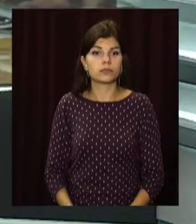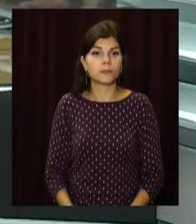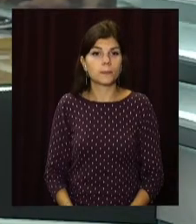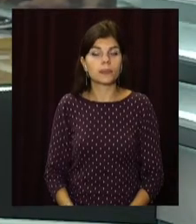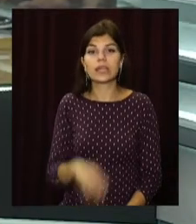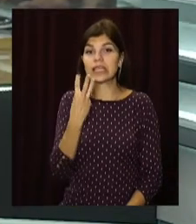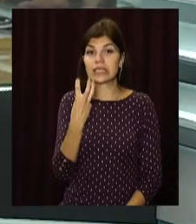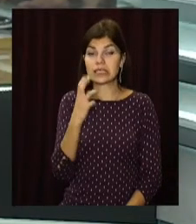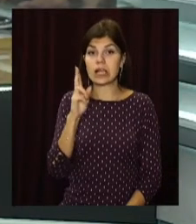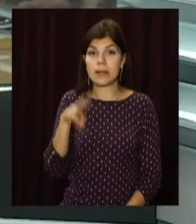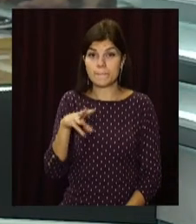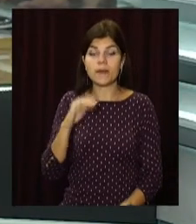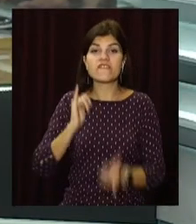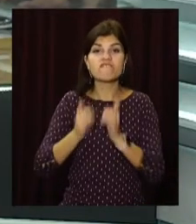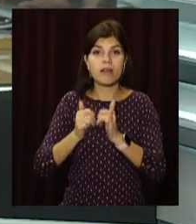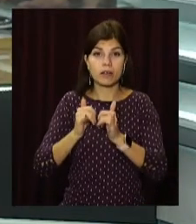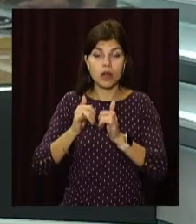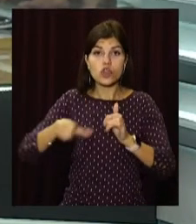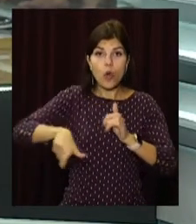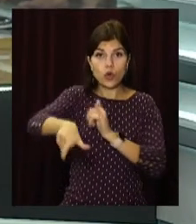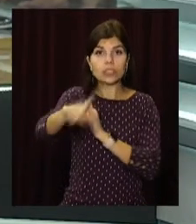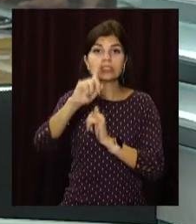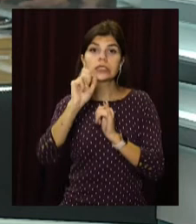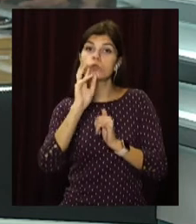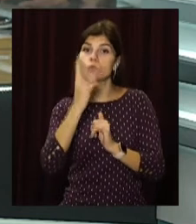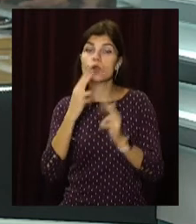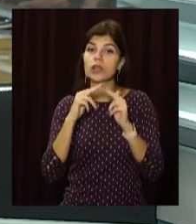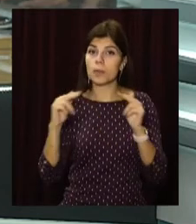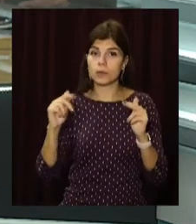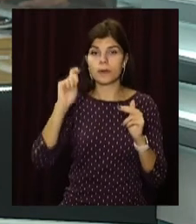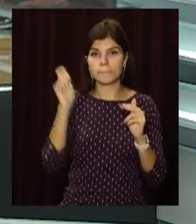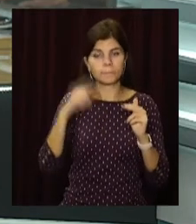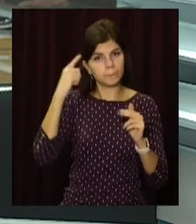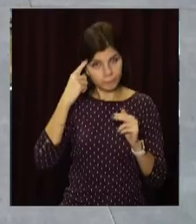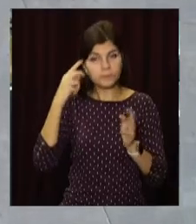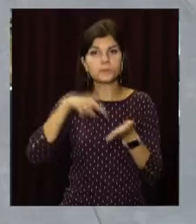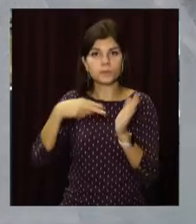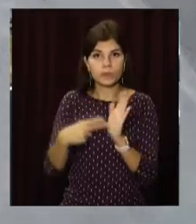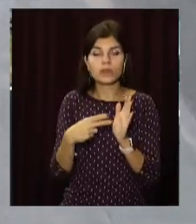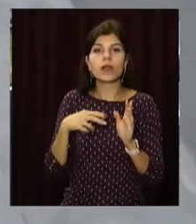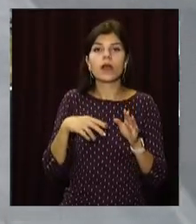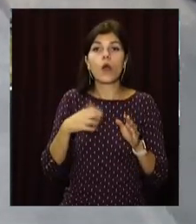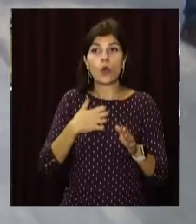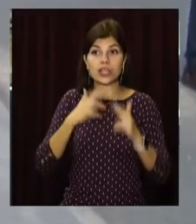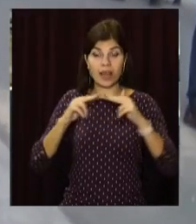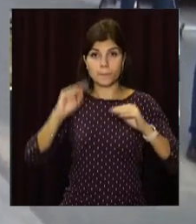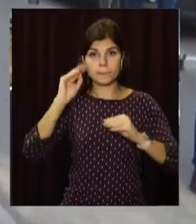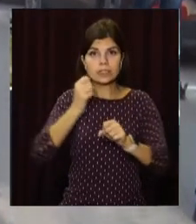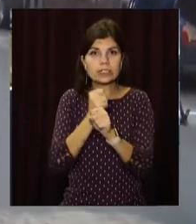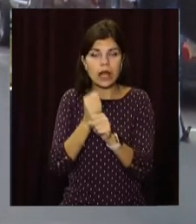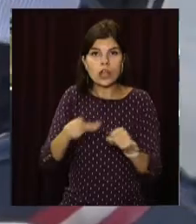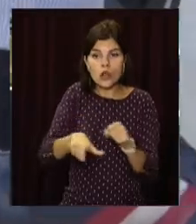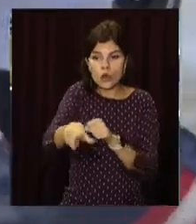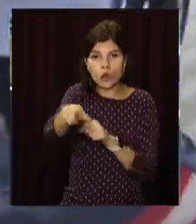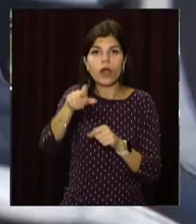300 кілометрів велодоріжок за 3 роки. У Дніпрі стартувала розробка велоконцепції міста. Про це у прес-центрі відкритого